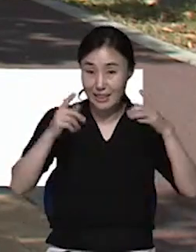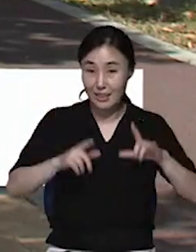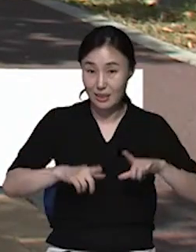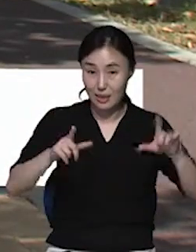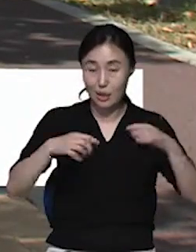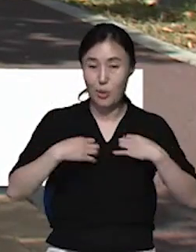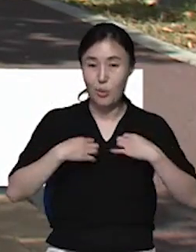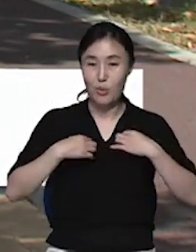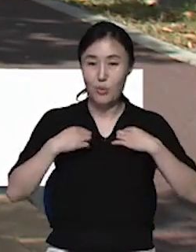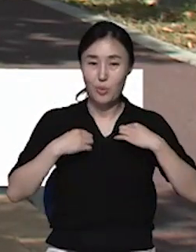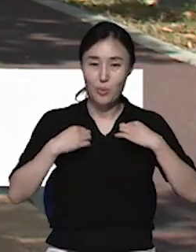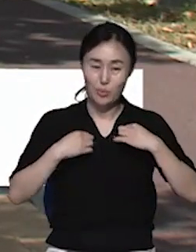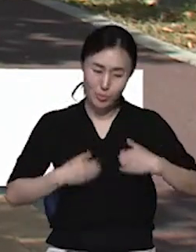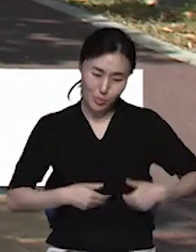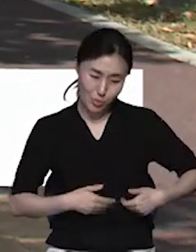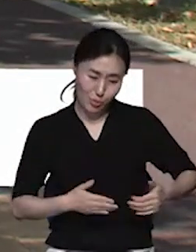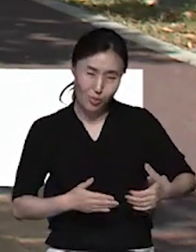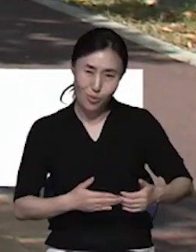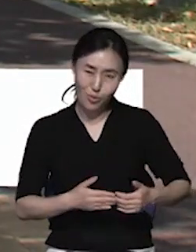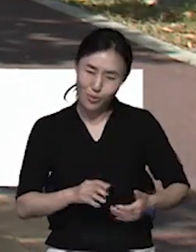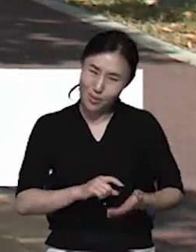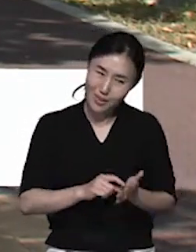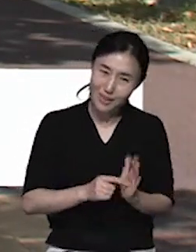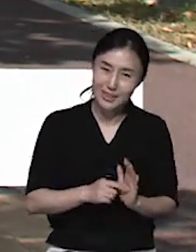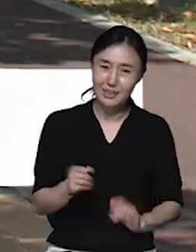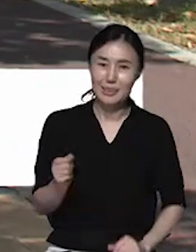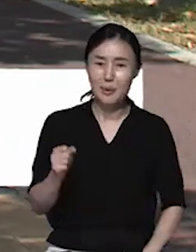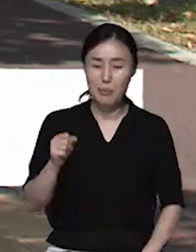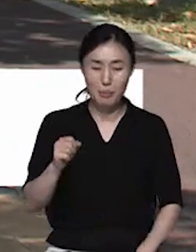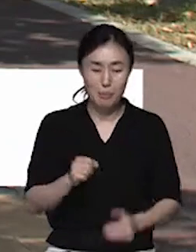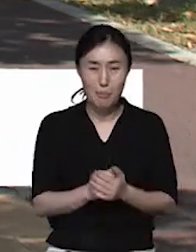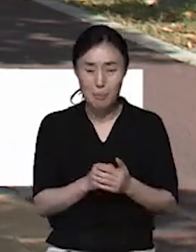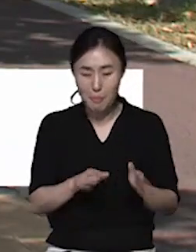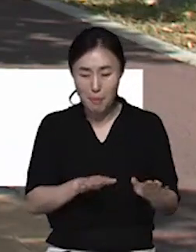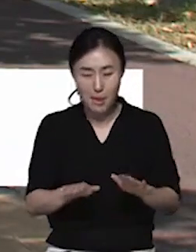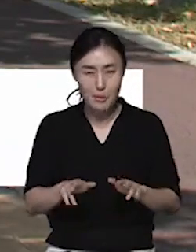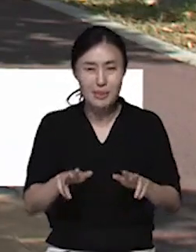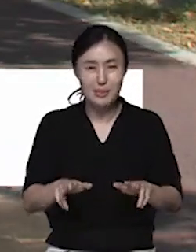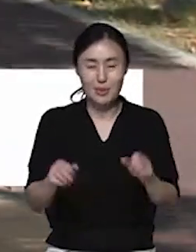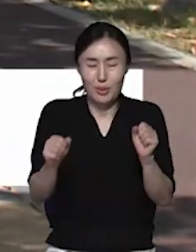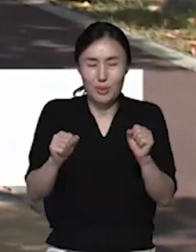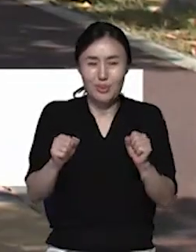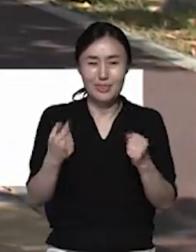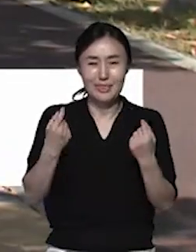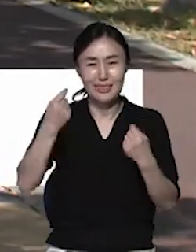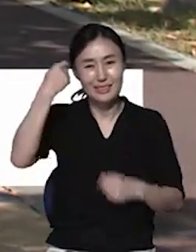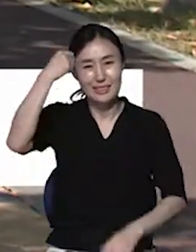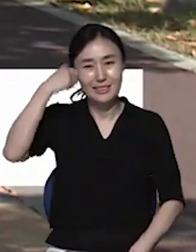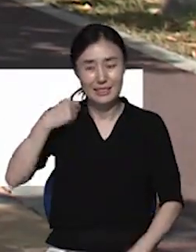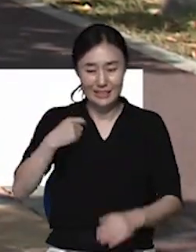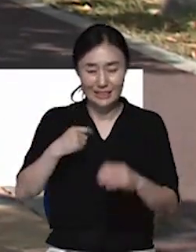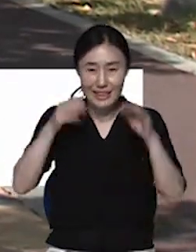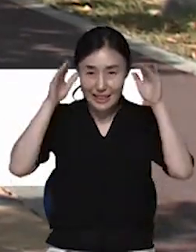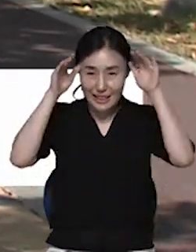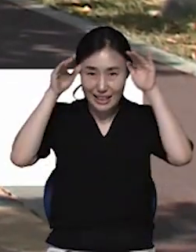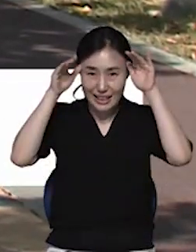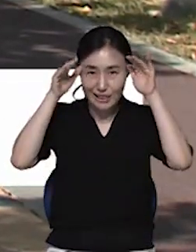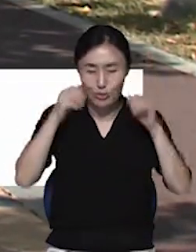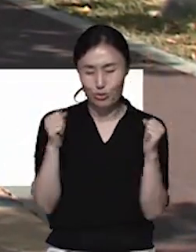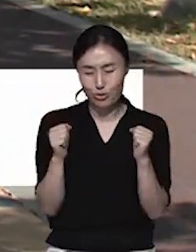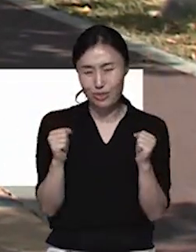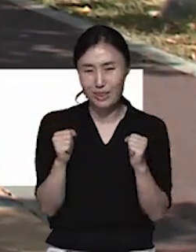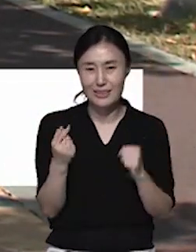좀 가을옷이 필요 없을 정도로 바로 겨울옷 이렇게 넘어가는 느낌인 것 같아요. 강아지도 약간